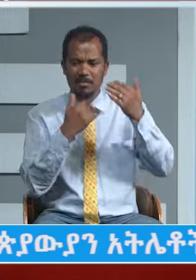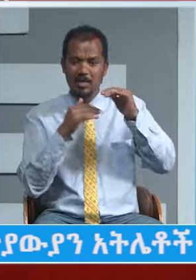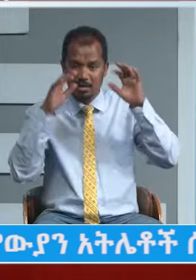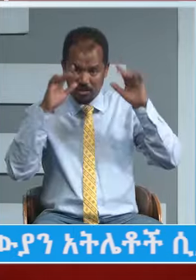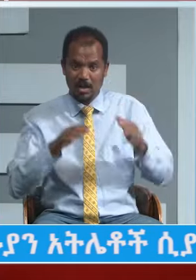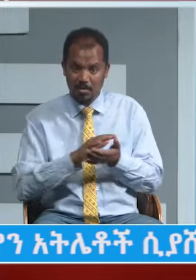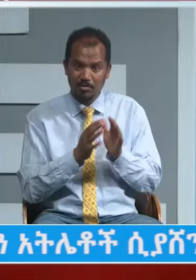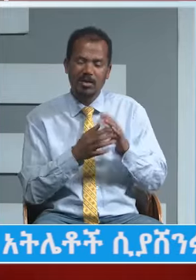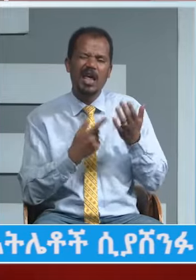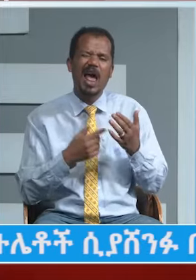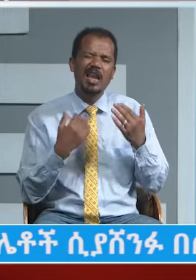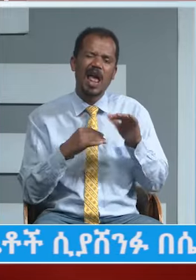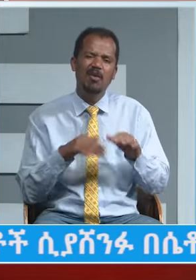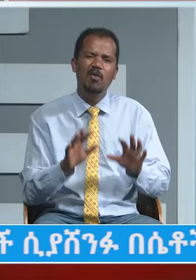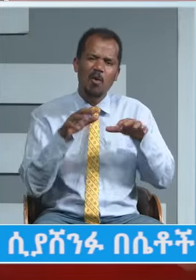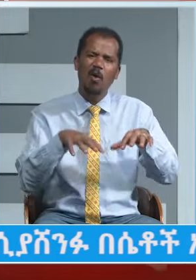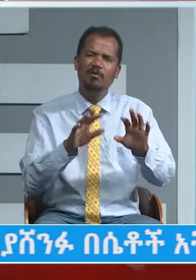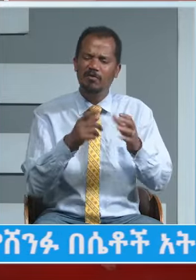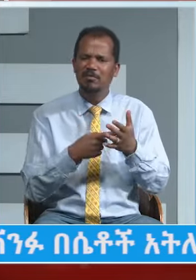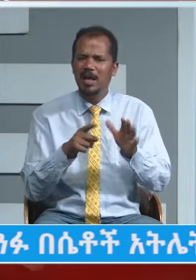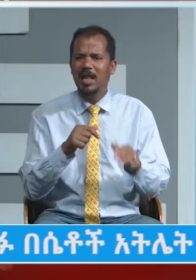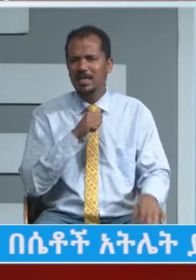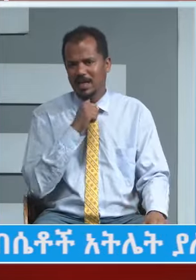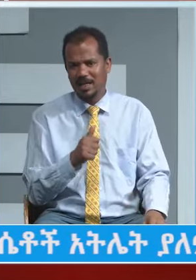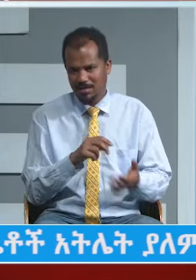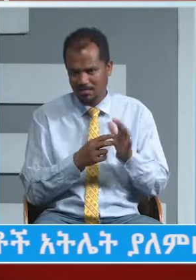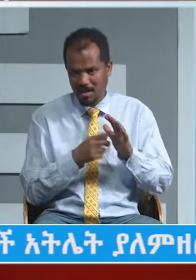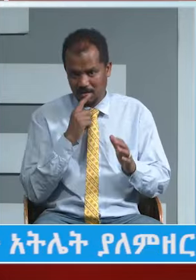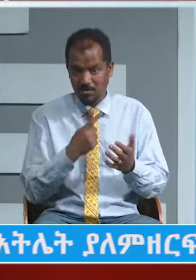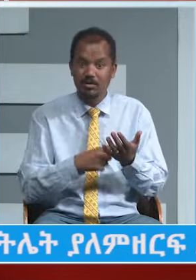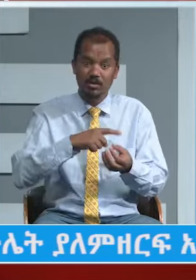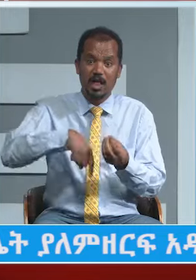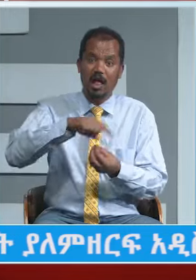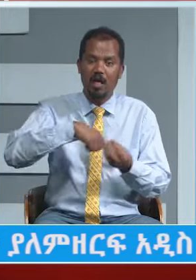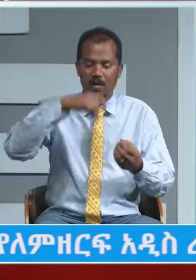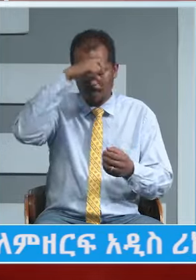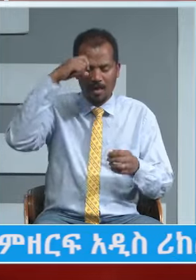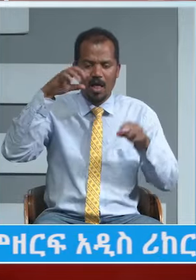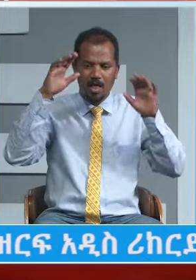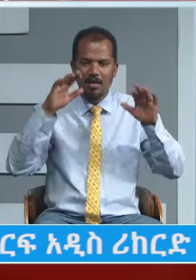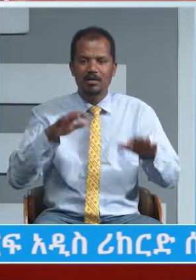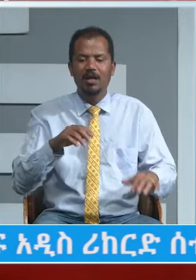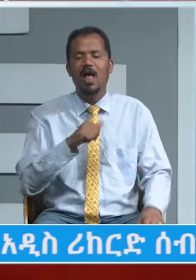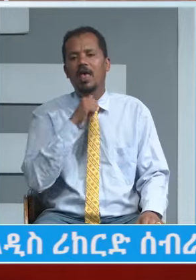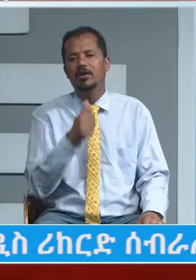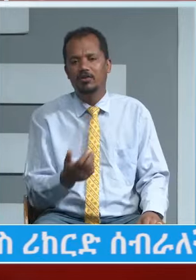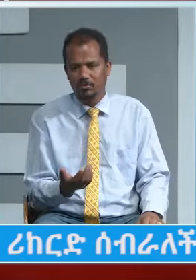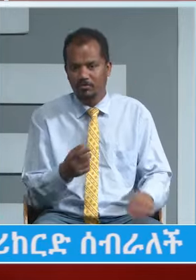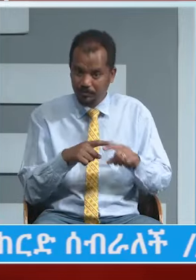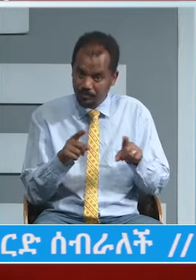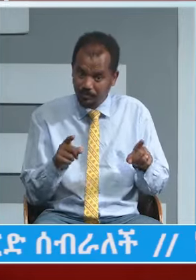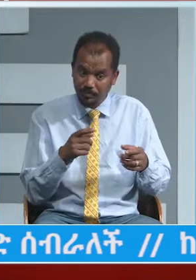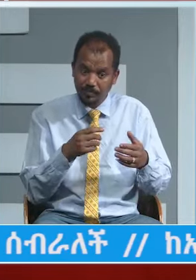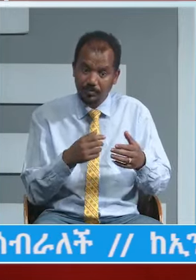متنه لزوم نبسلونه یعنی حال گرف یه میدارگ ایده لام مالتون نزیا کبابی چه به گاز ناب تدکایم سلاید لوم